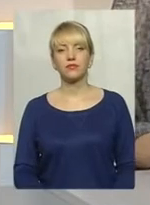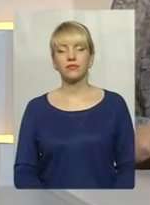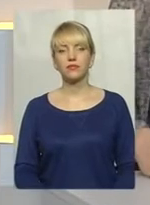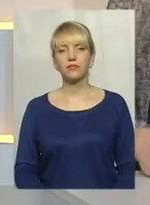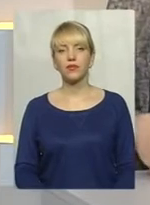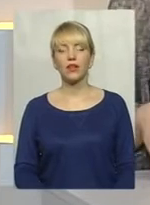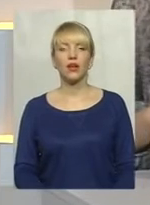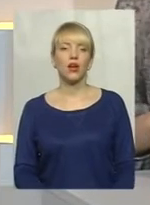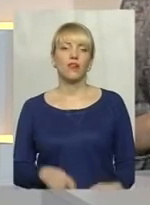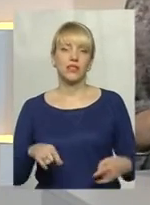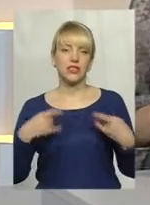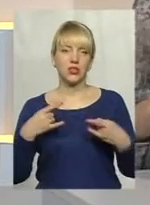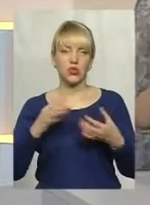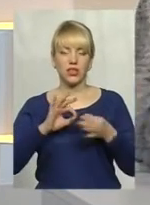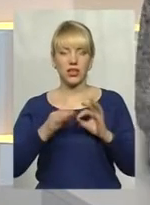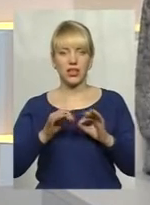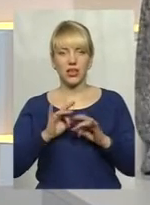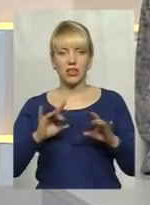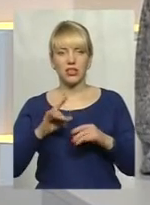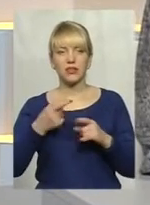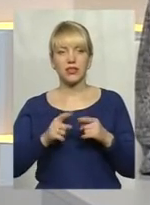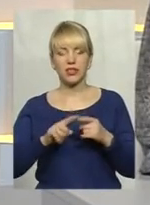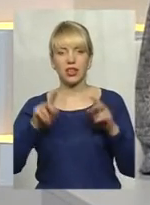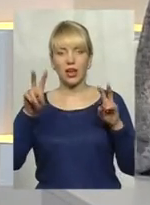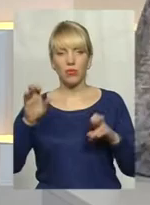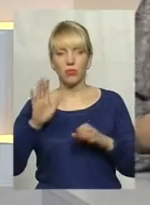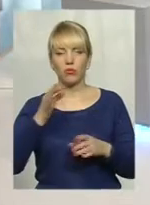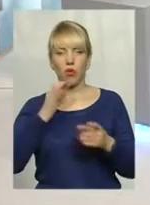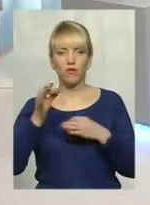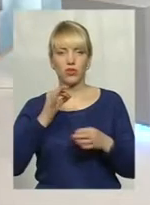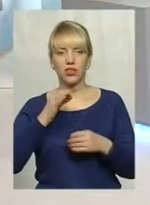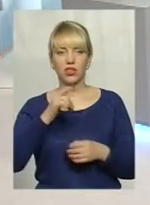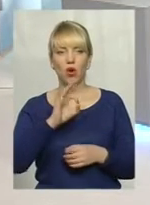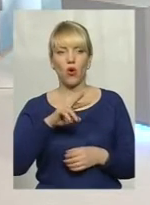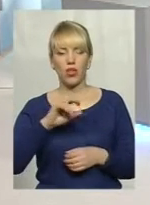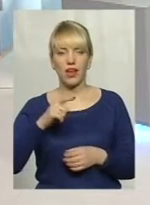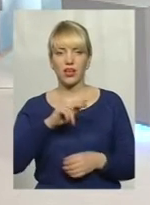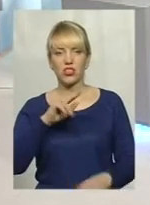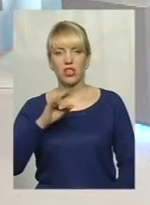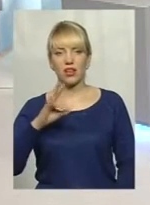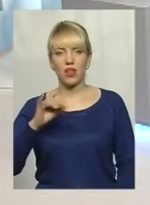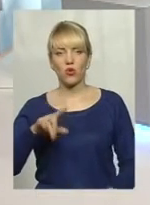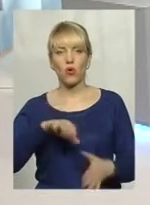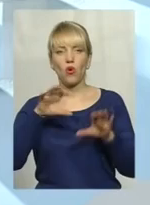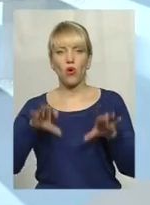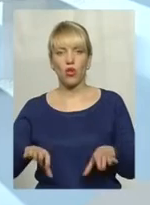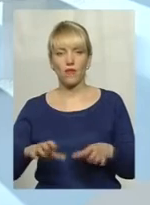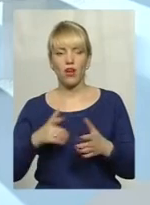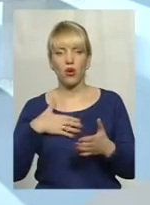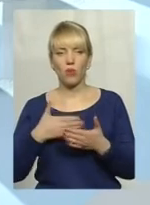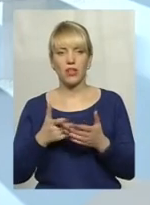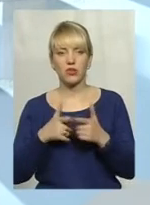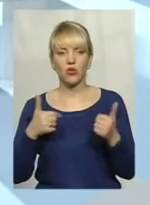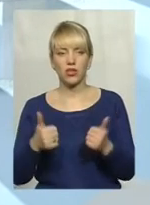Отже, у цій студії більш детальніше про зазначену тему говоритимемо із Олегом Черненком, головою